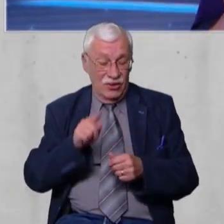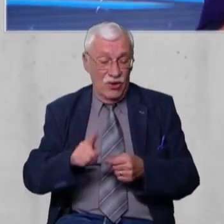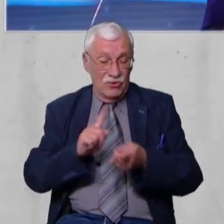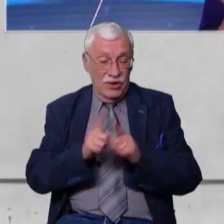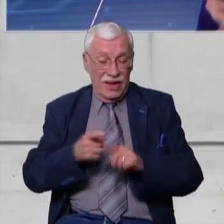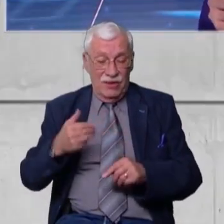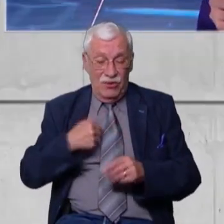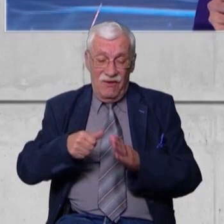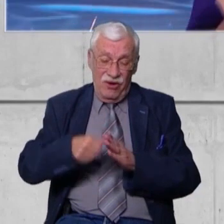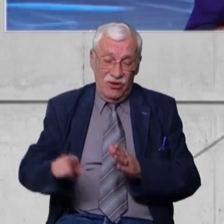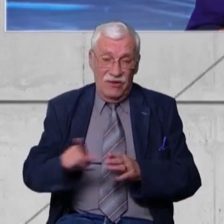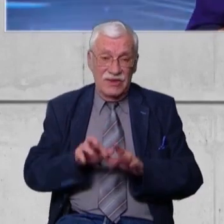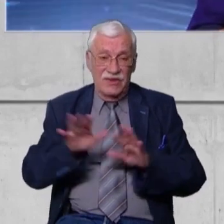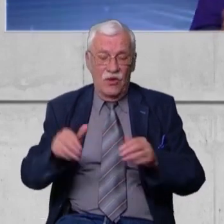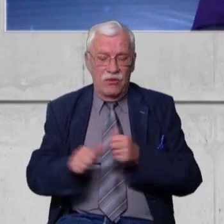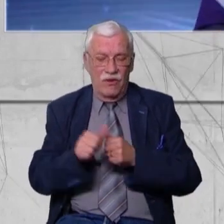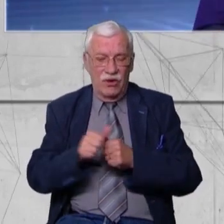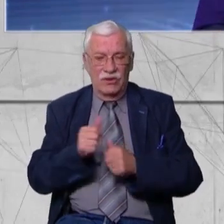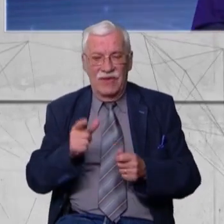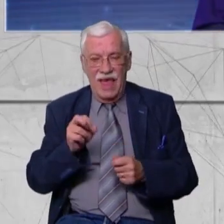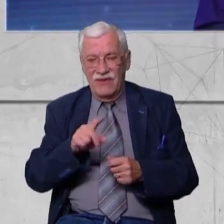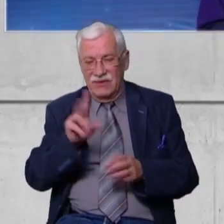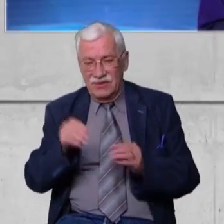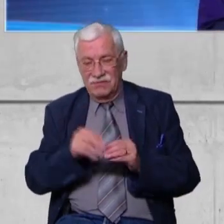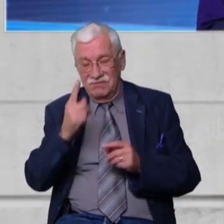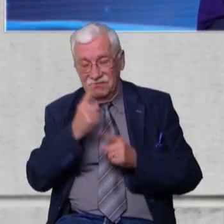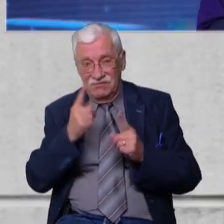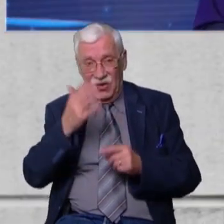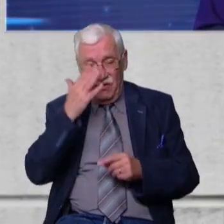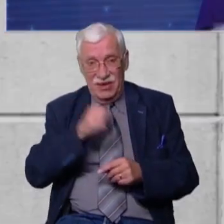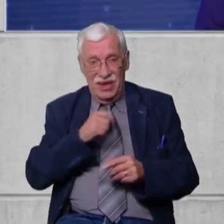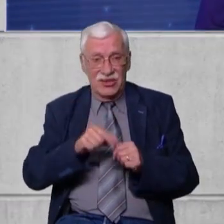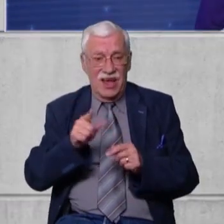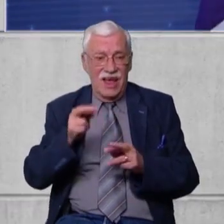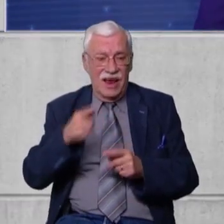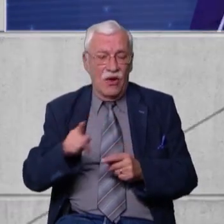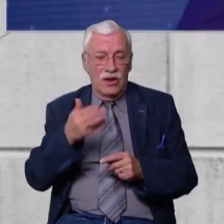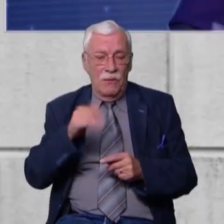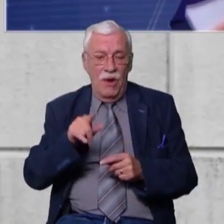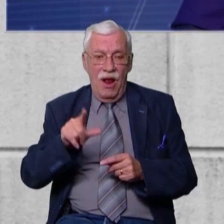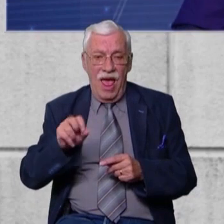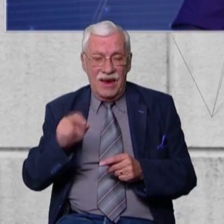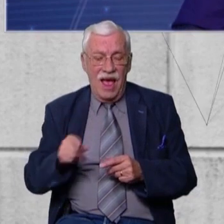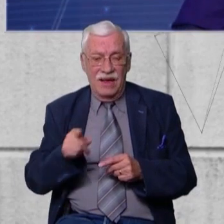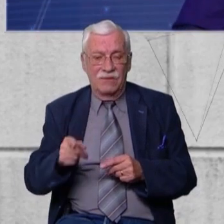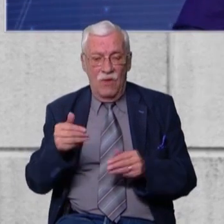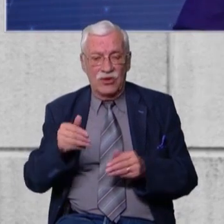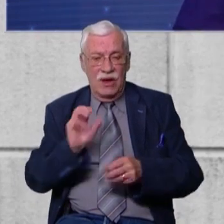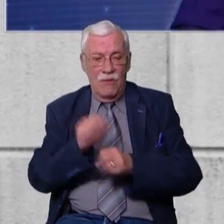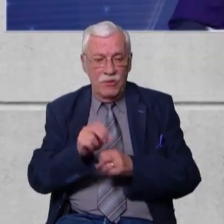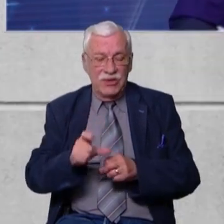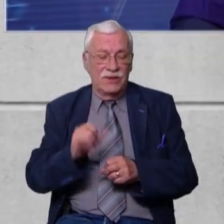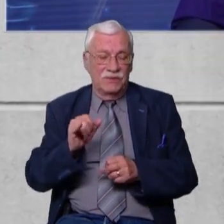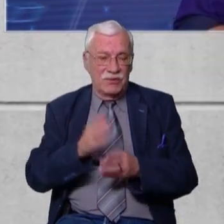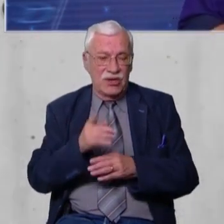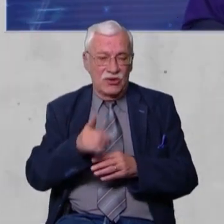było wyjątkowe z wielu powodów. Przede wszystkim nawet laicy piłkarscy dowiedzieli się o tym, że rekord Gerda Millera Robert Lewandowski może pobić i